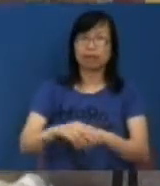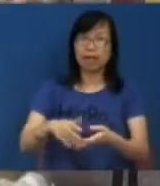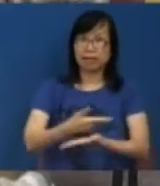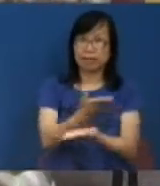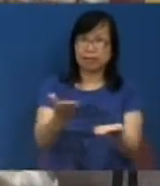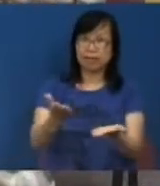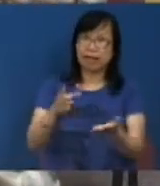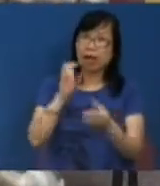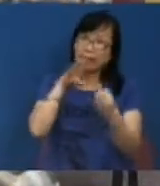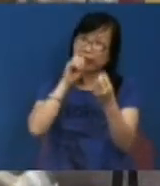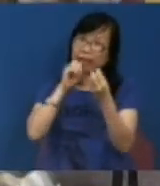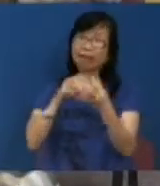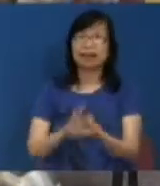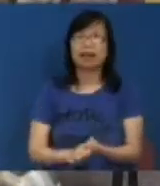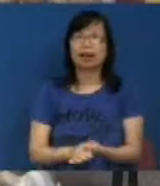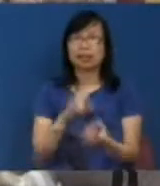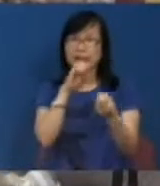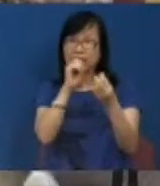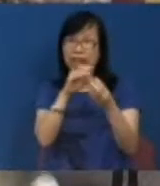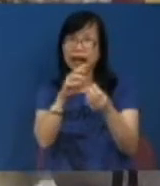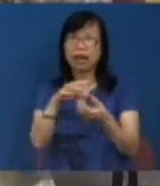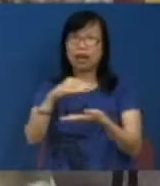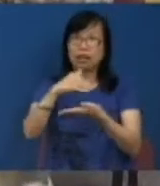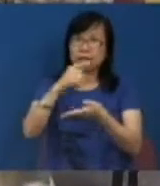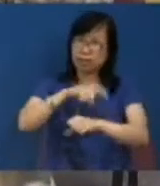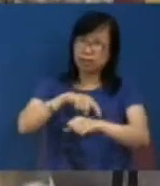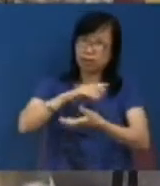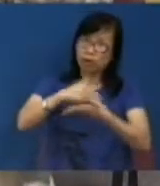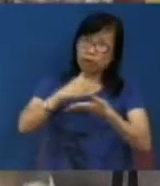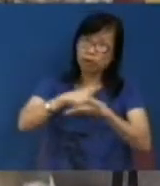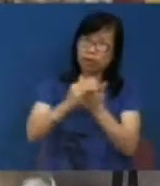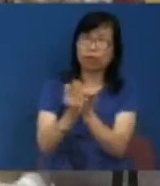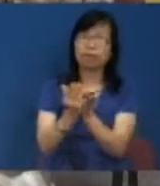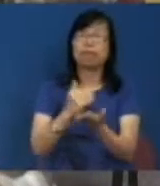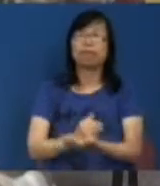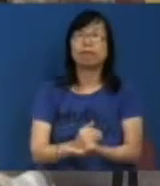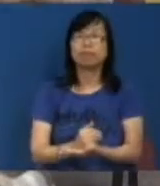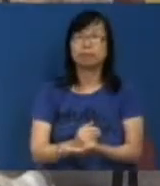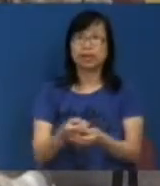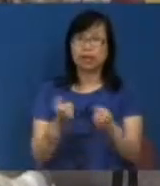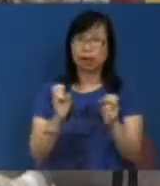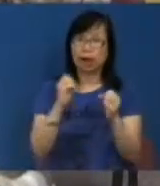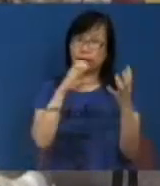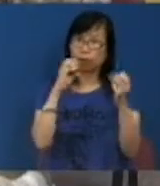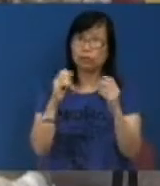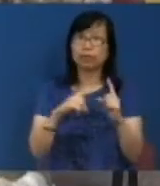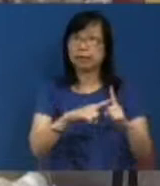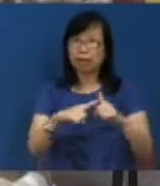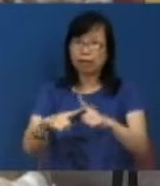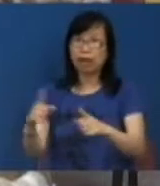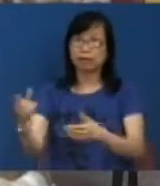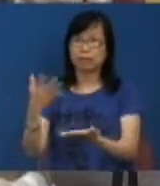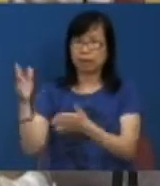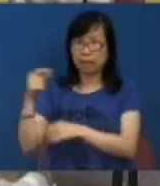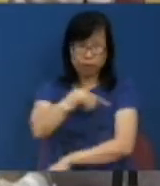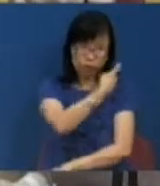家轻谈浅酌倾下时事的话题的一个或者讨论下民生的节目。咁我身边